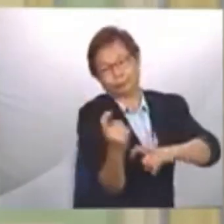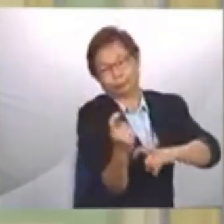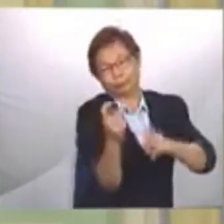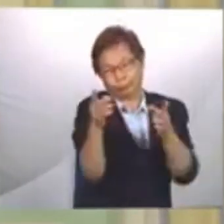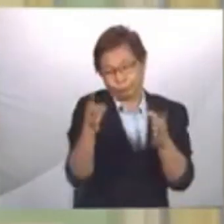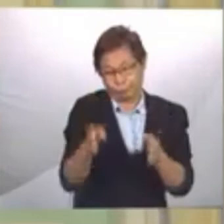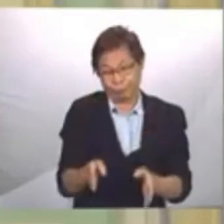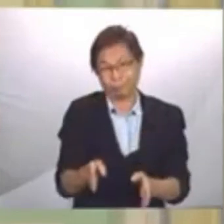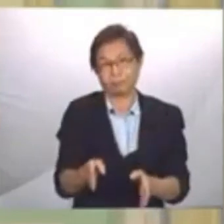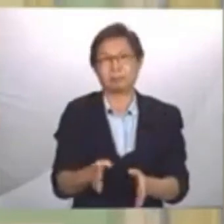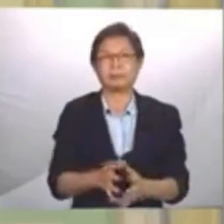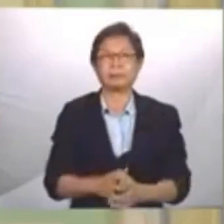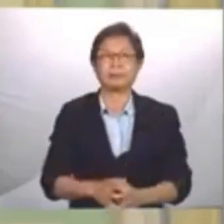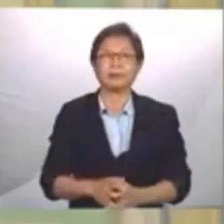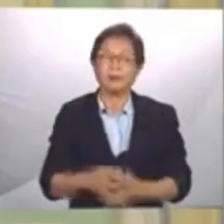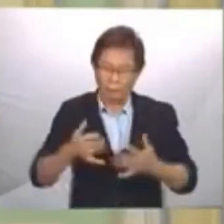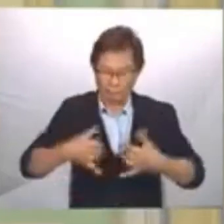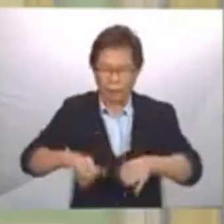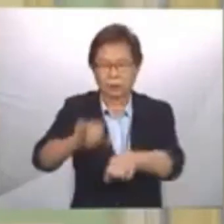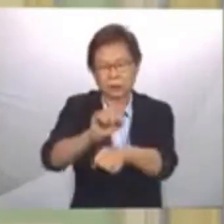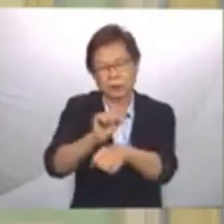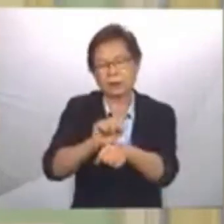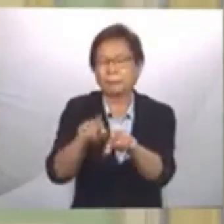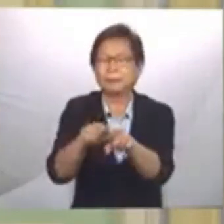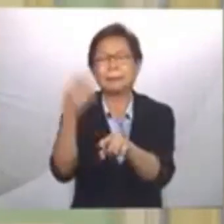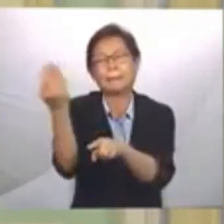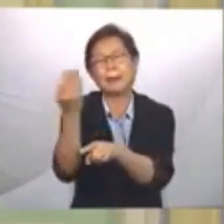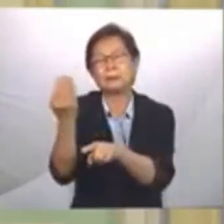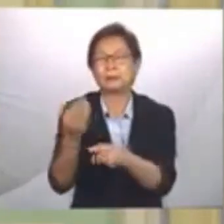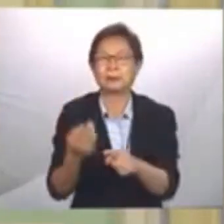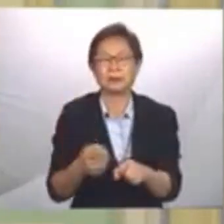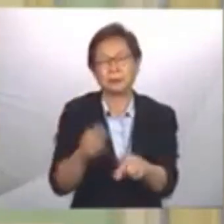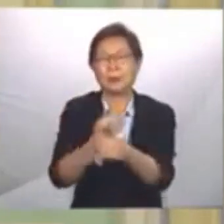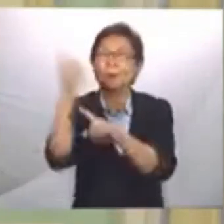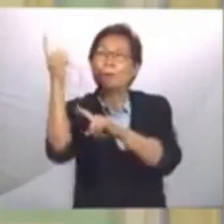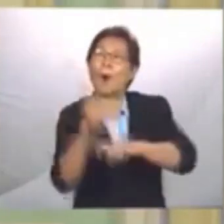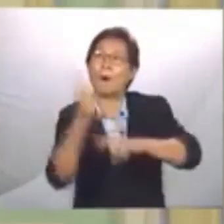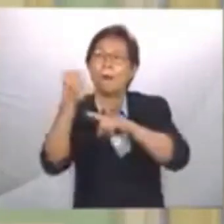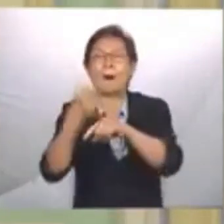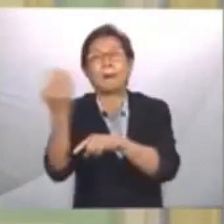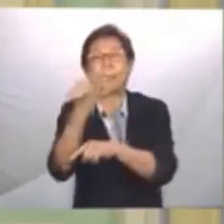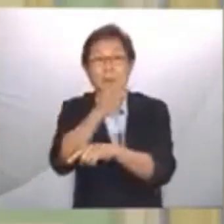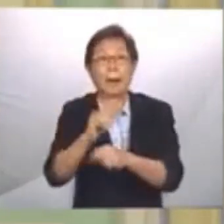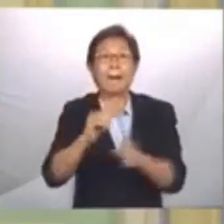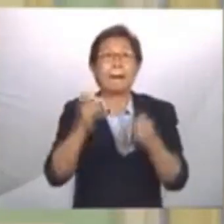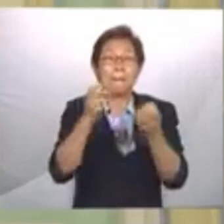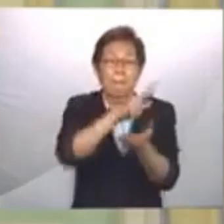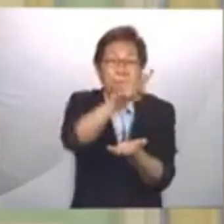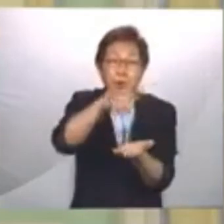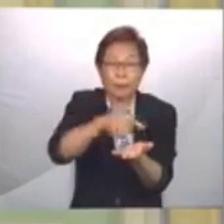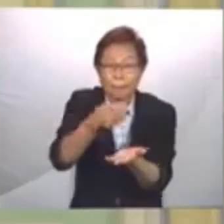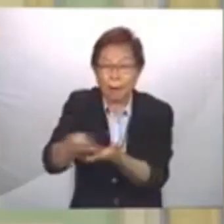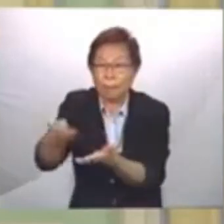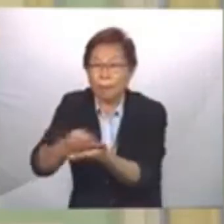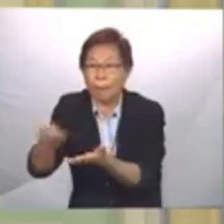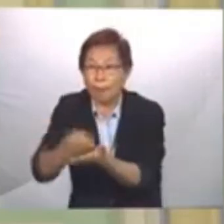masih lagi bekerja menoreh seperti biasa, tetapi banyak pusat-pusat pembelian getah